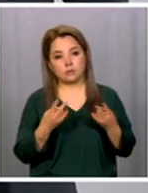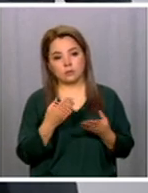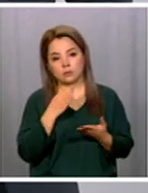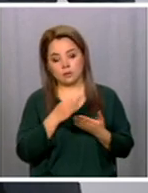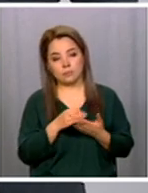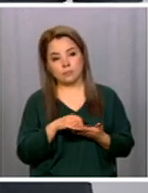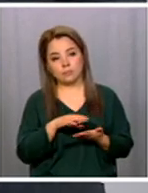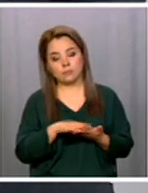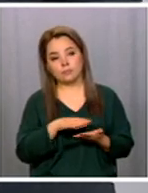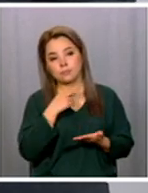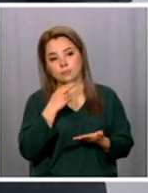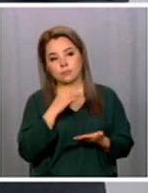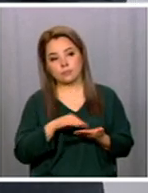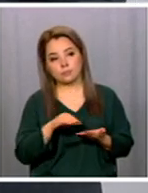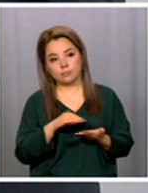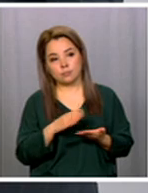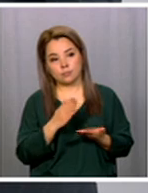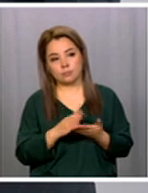Берілгенін жазайық.